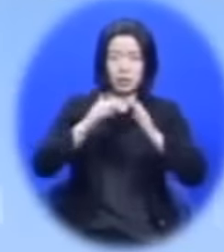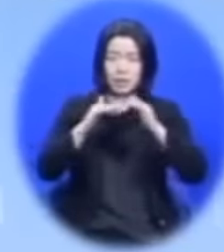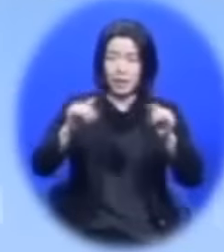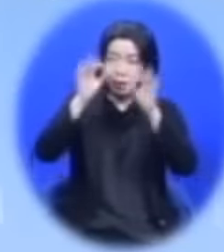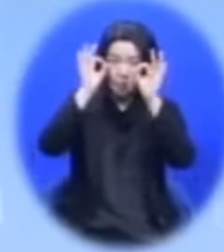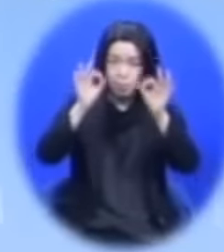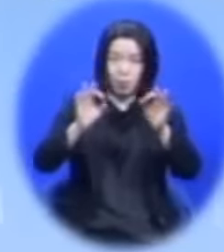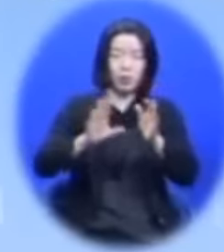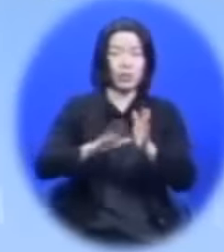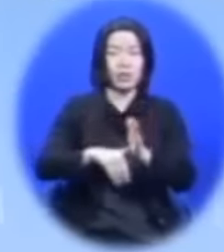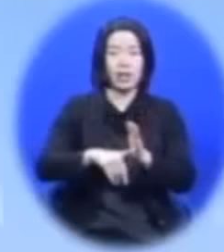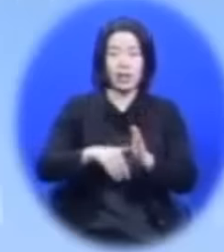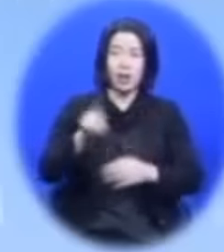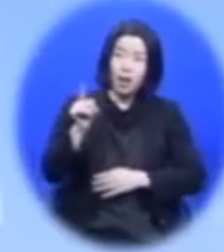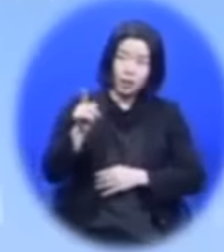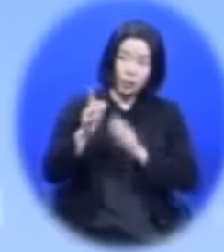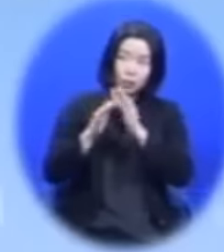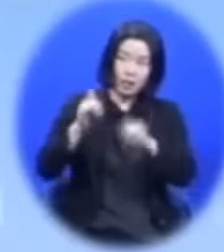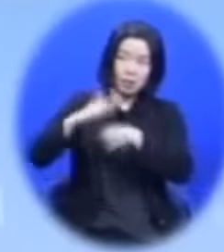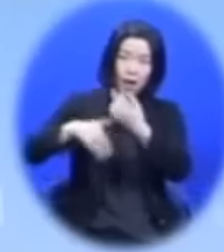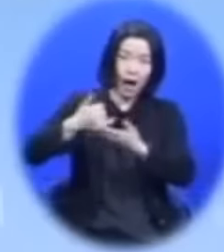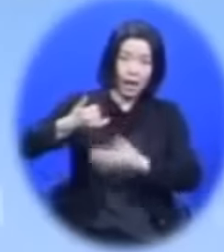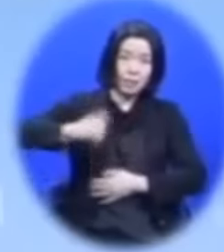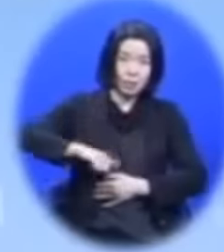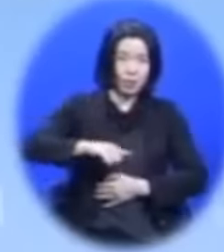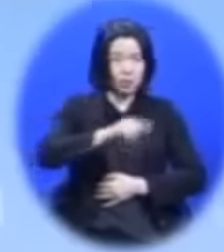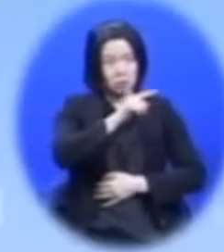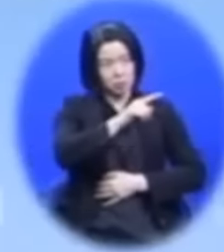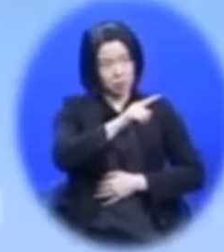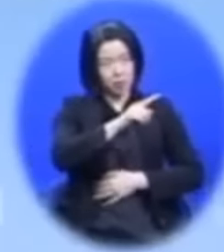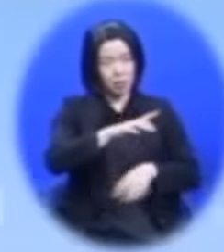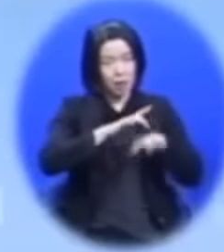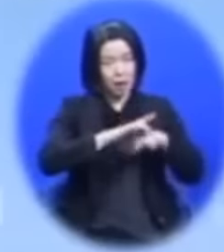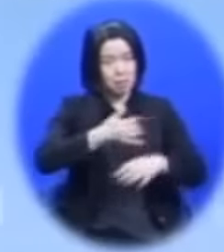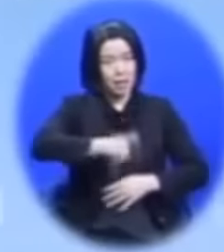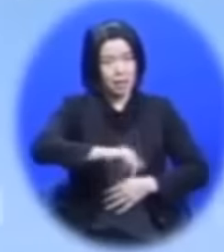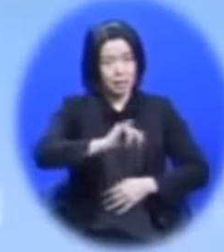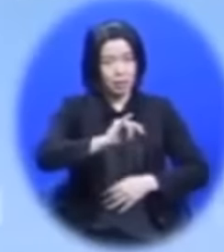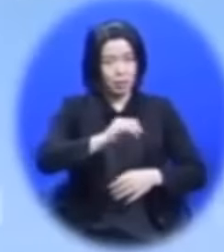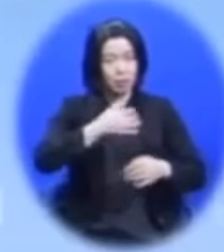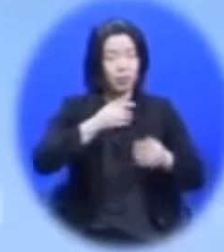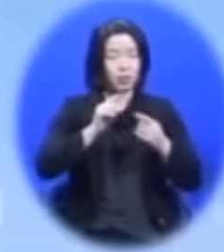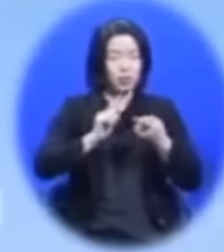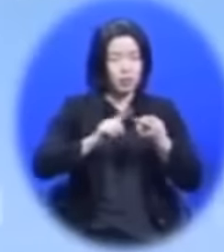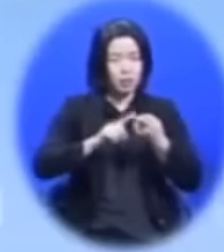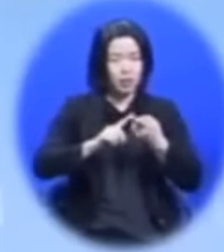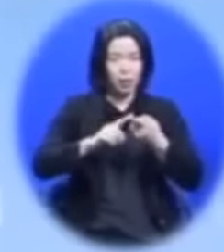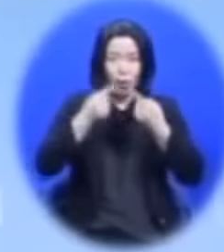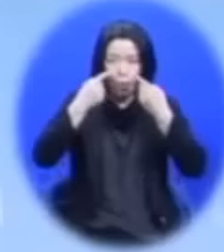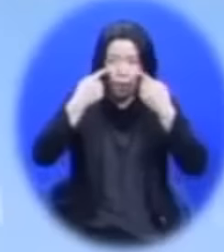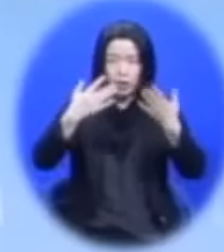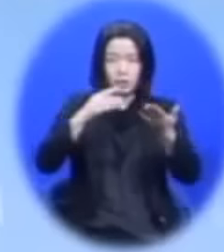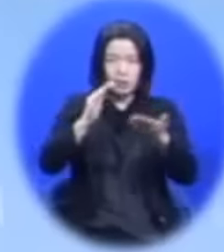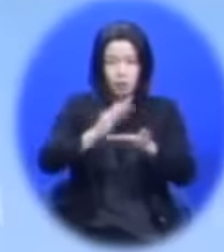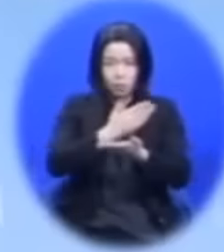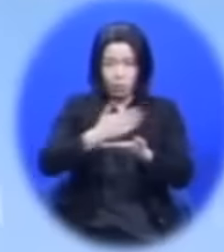때 아, 저 사람은 하나님의 자녀고 저 사람은 악마의 자녀고 이렇게 환히 구분이